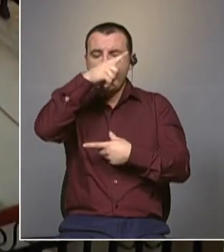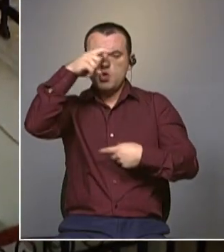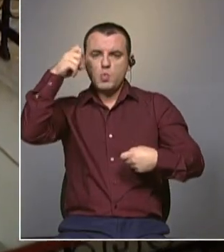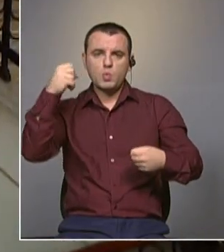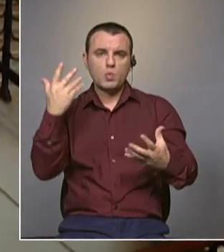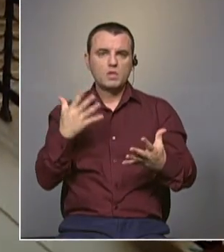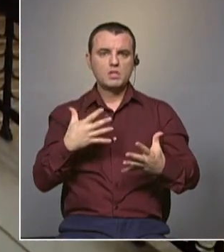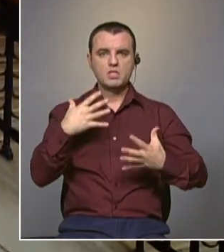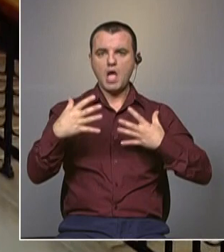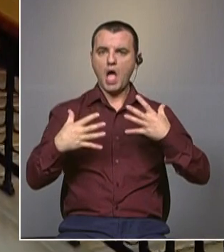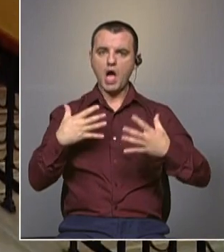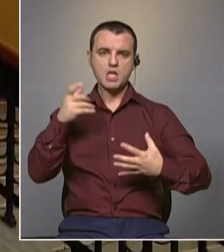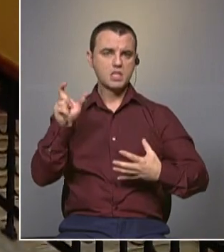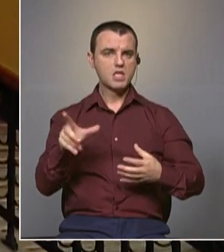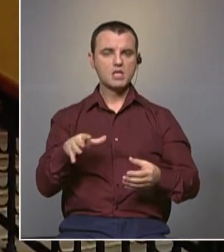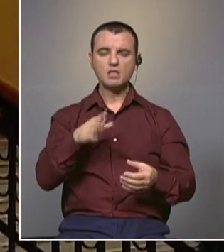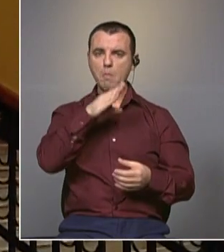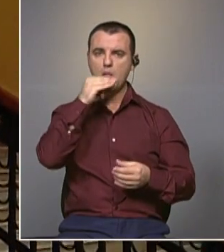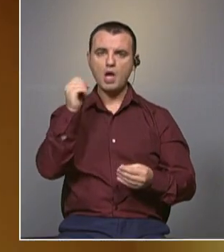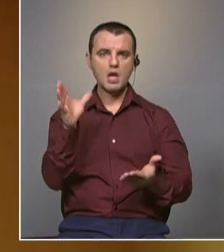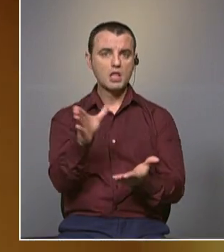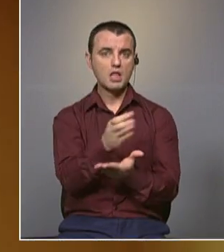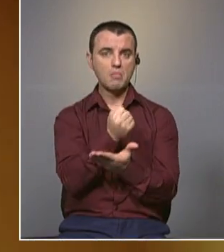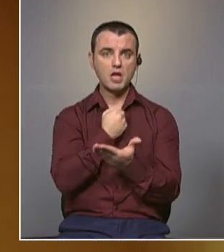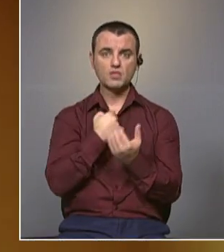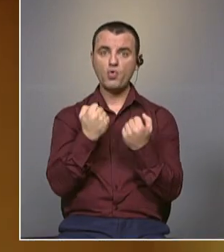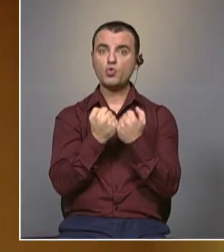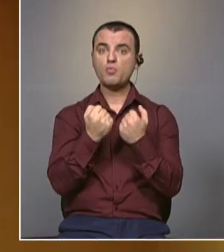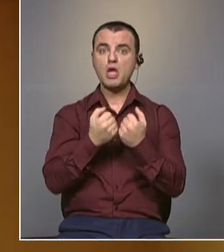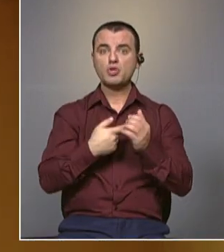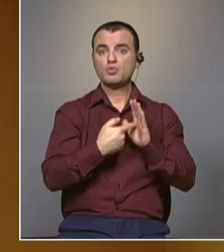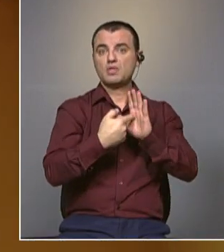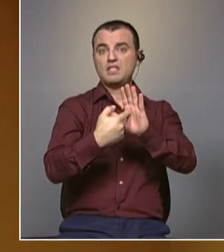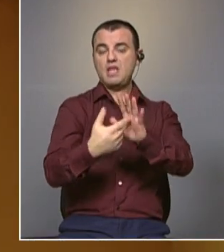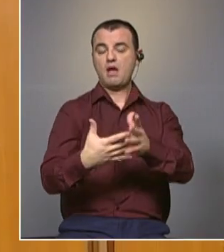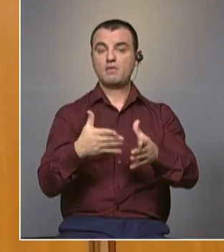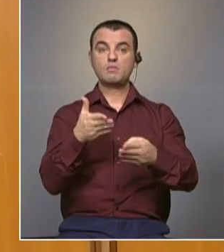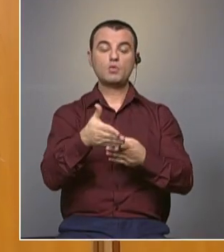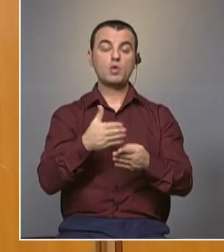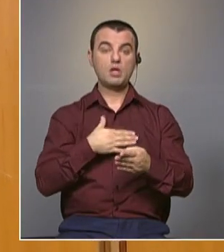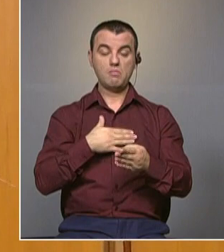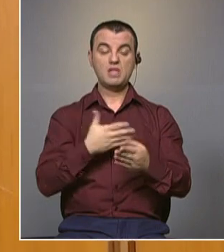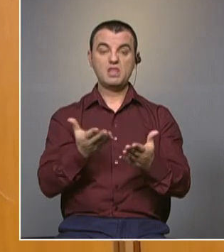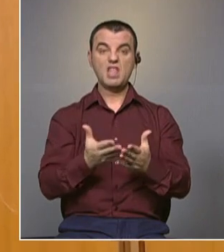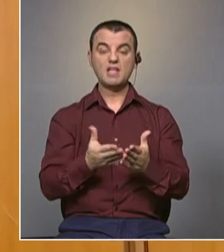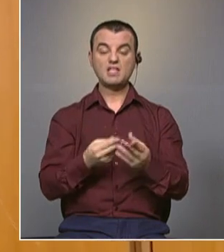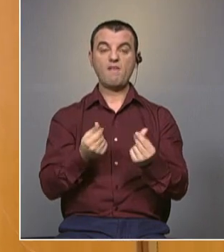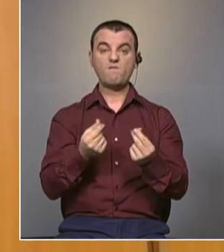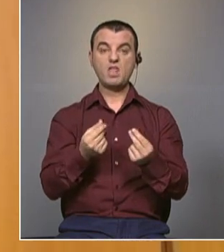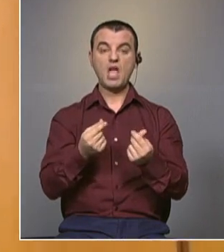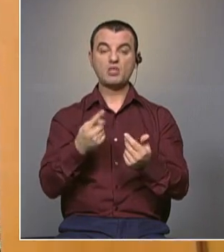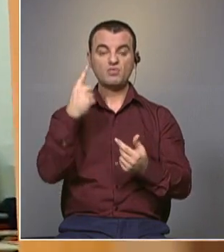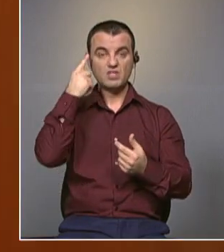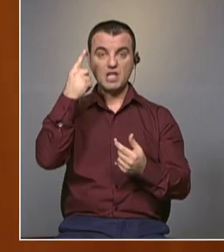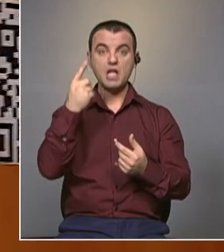България да намери своето поле за изява и по този начин той, имайки тази финансова грамотност,